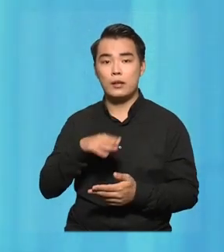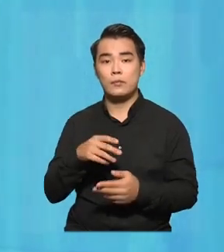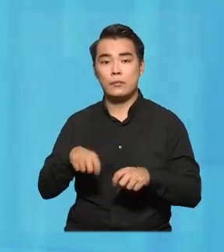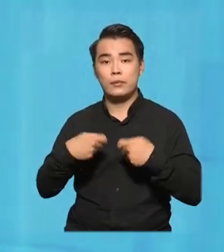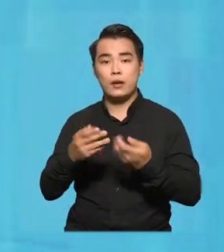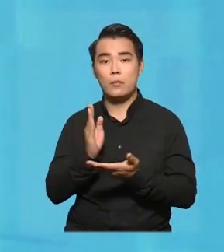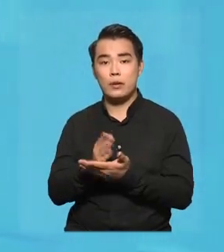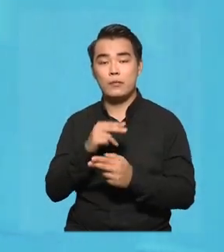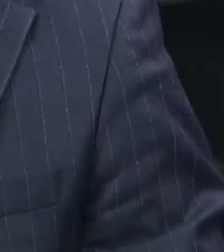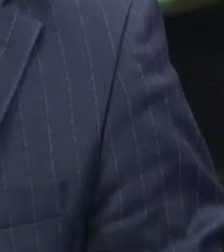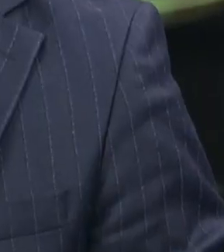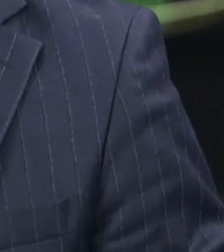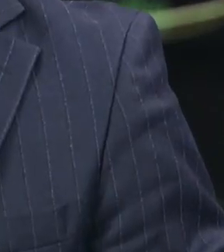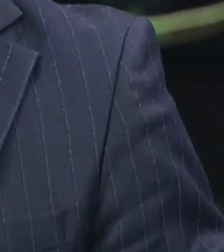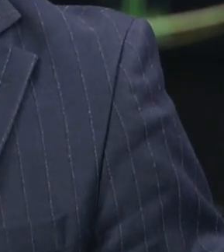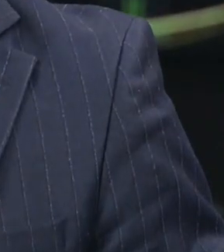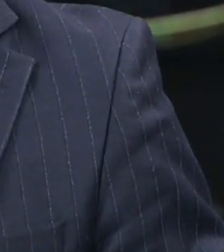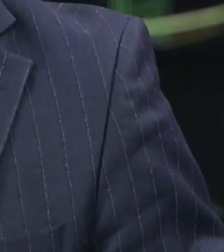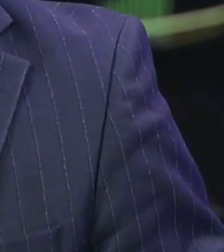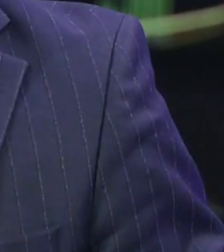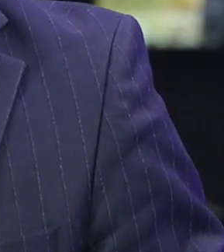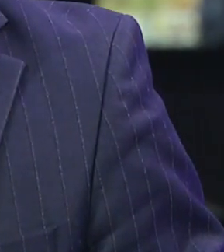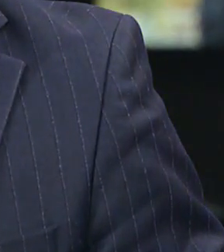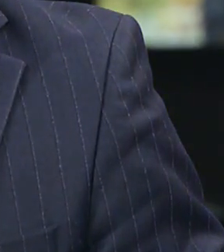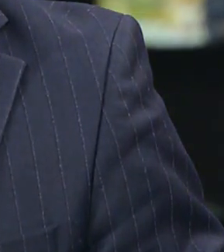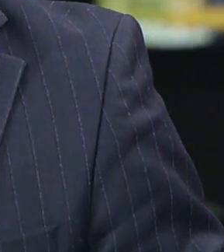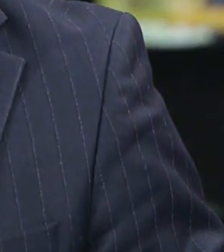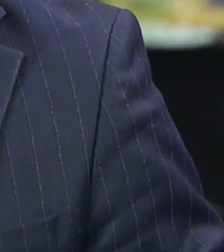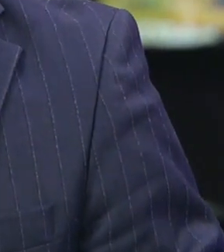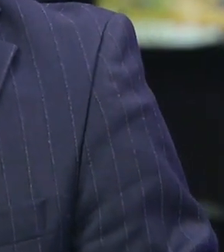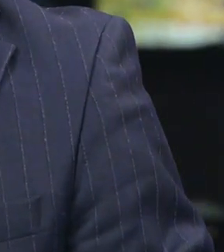Мұхамеджан. Назарларыңызда GG Talk саяси әлеуметтік ток-шоуы. Ереке, ассалаумағалейкум. Бүгін қандай тақырып?